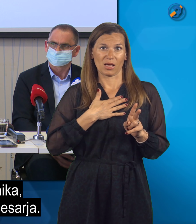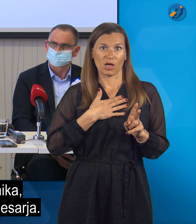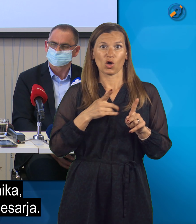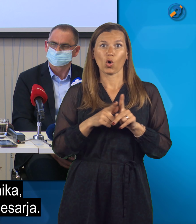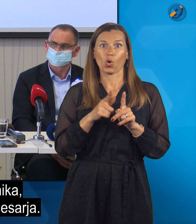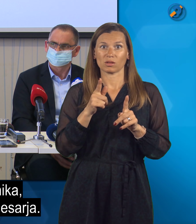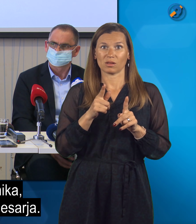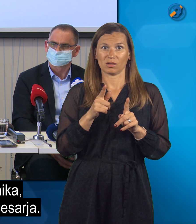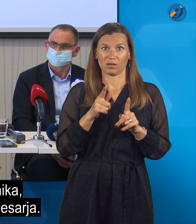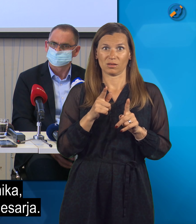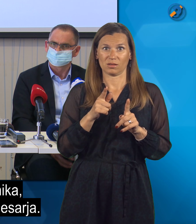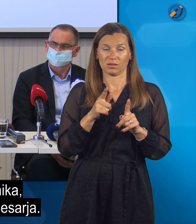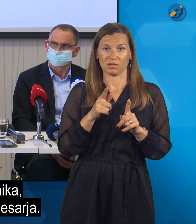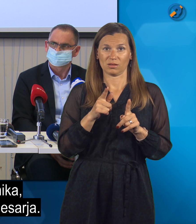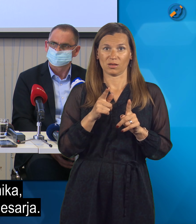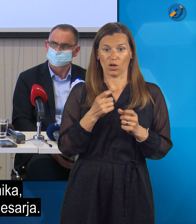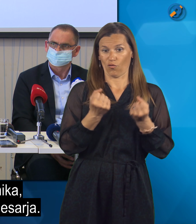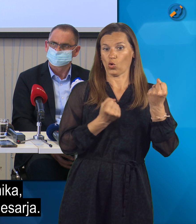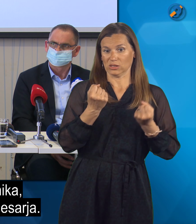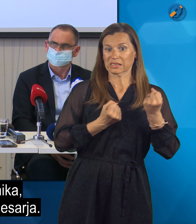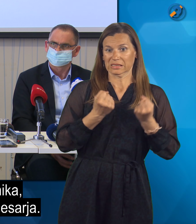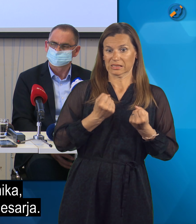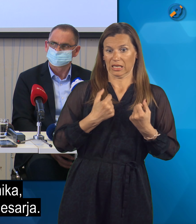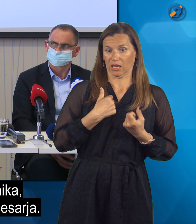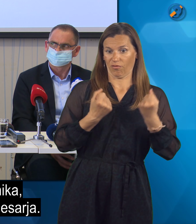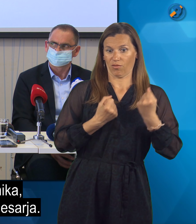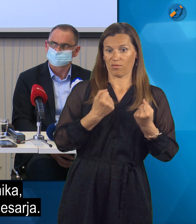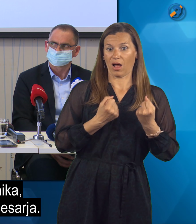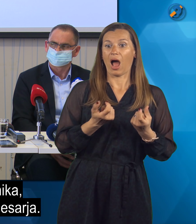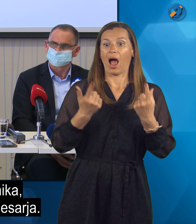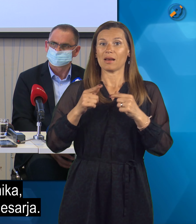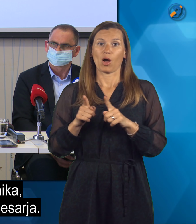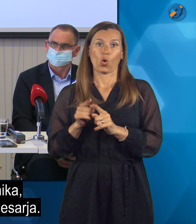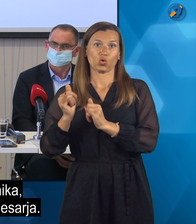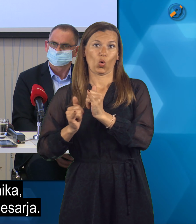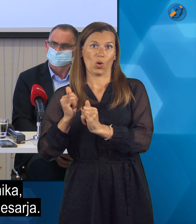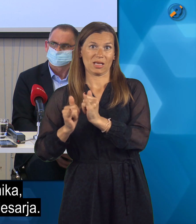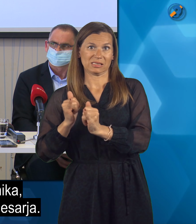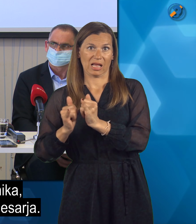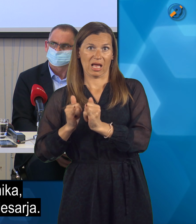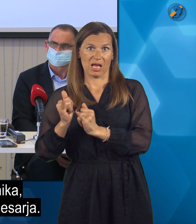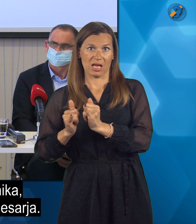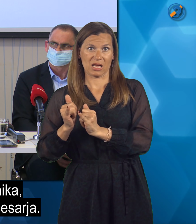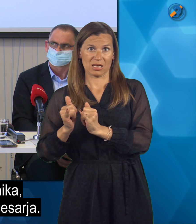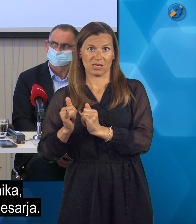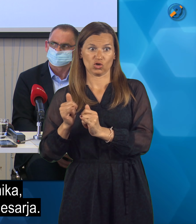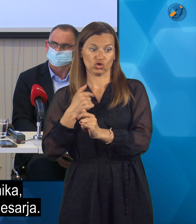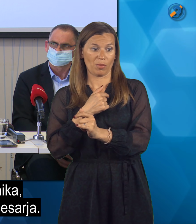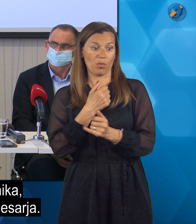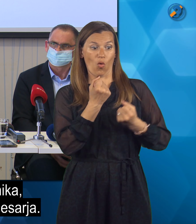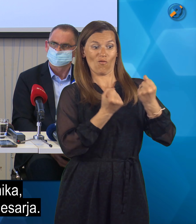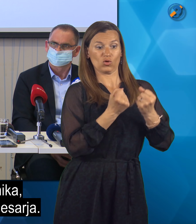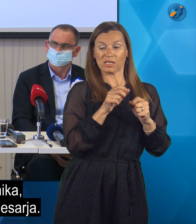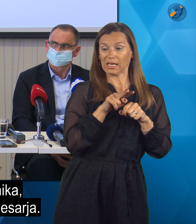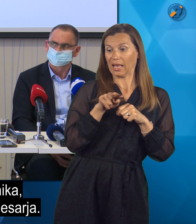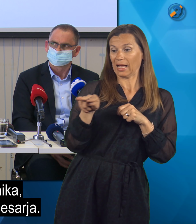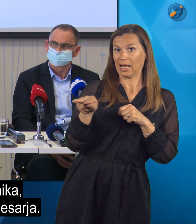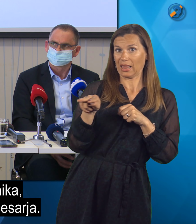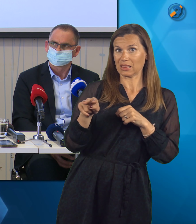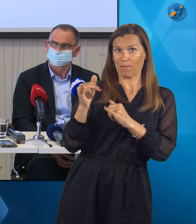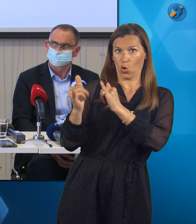voznika in predstavljaj si kot kolesarja, če bi bil, se pravi voznik, ki gleda